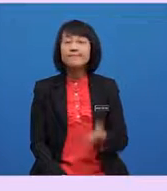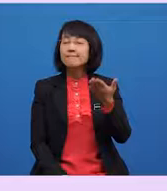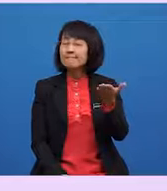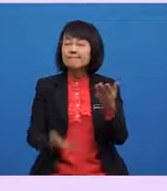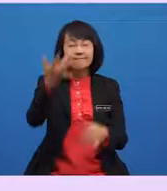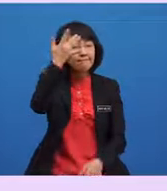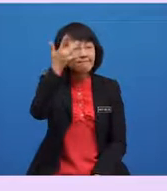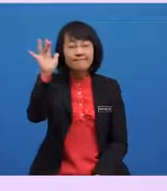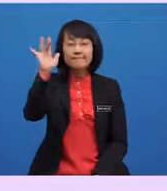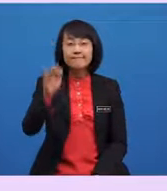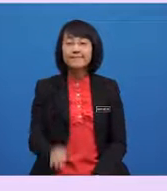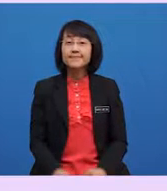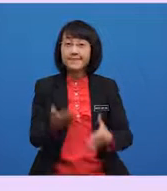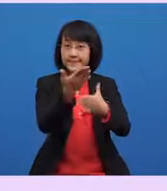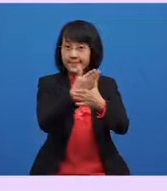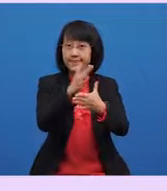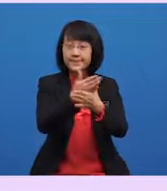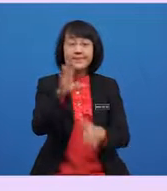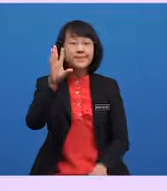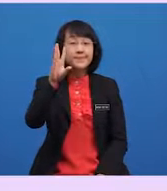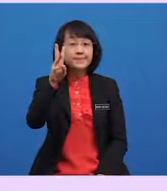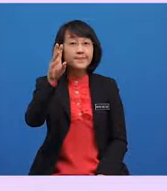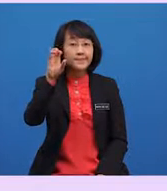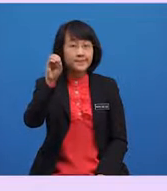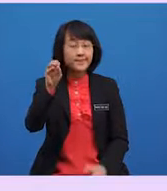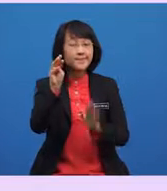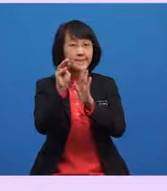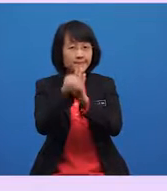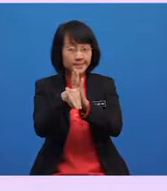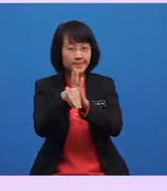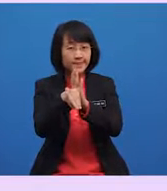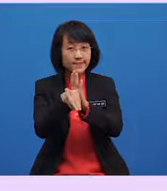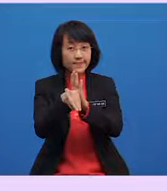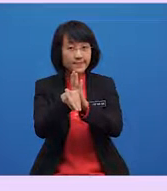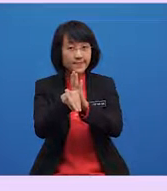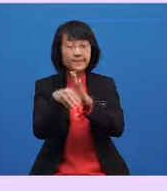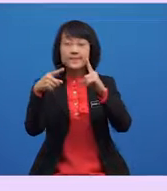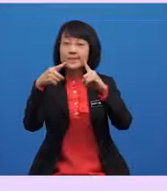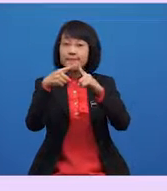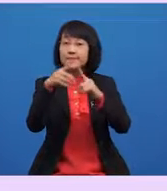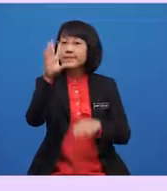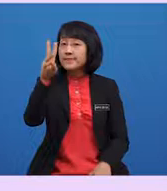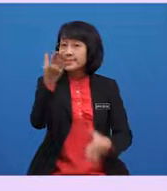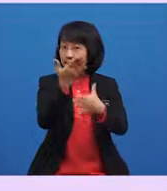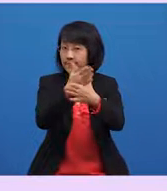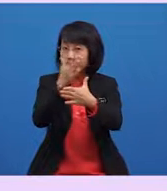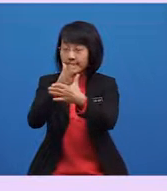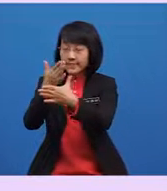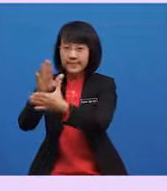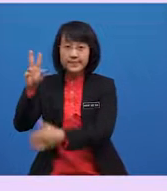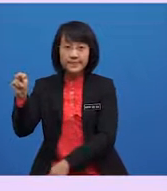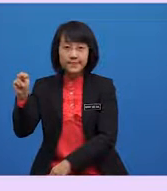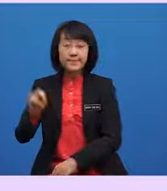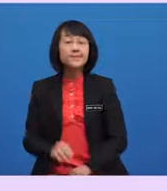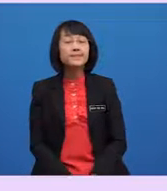bijak. Bahagikan 60 minit kepada 6 bahagian tersebut.